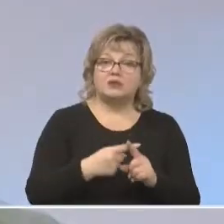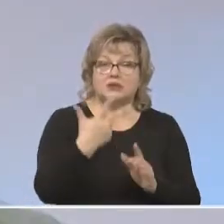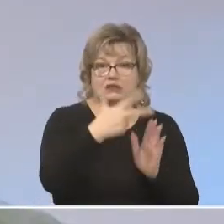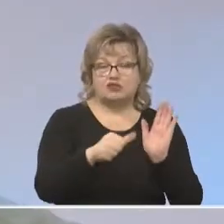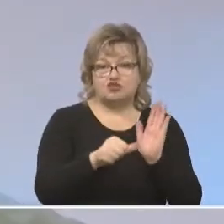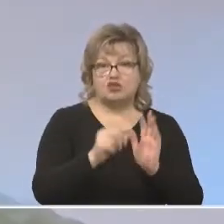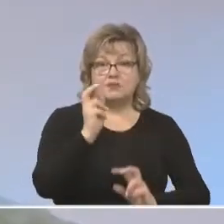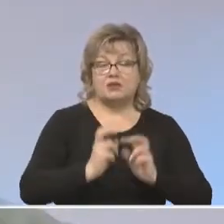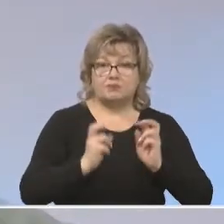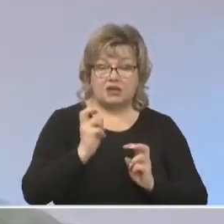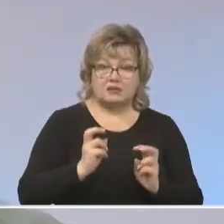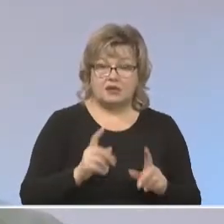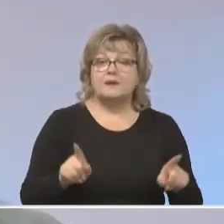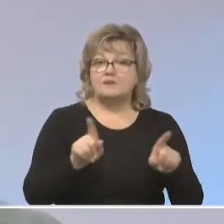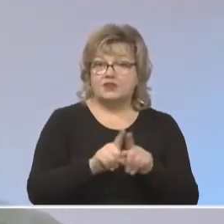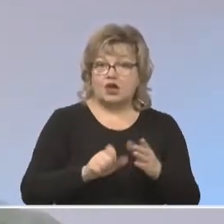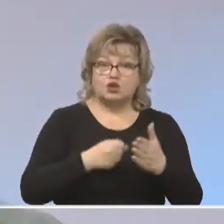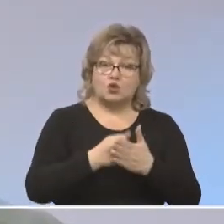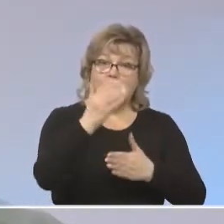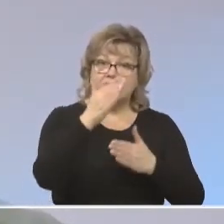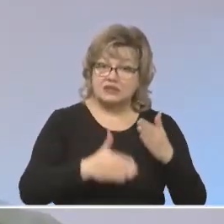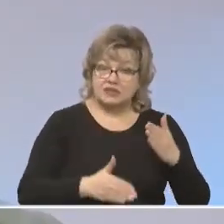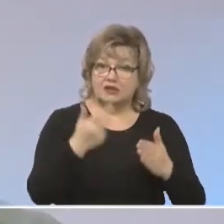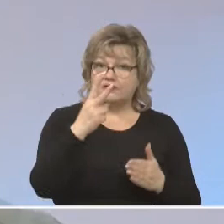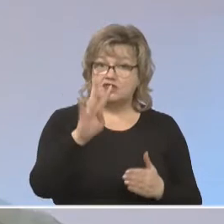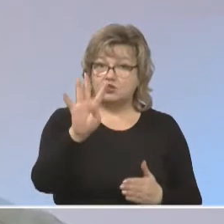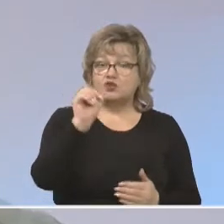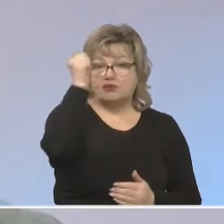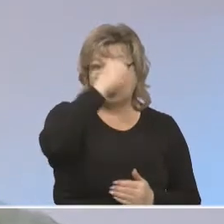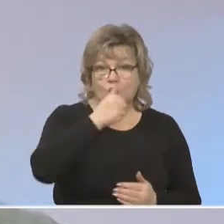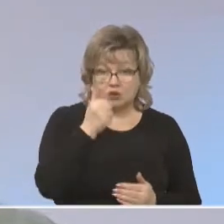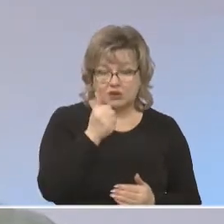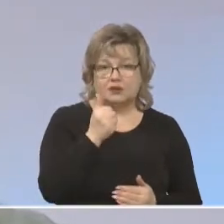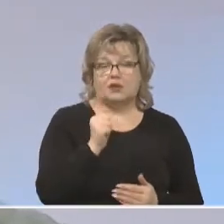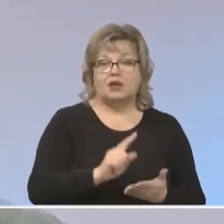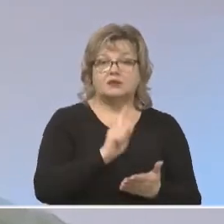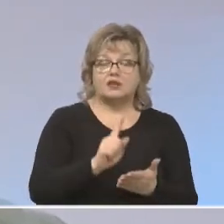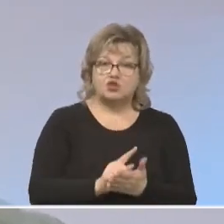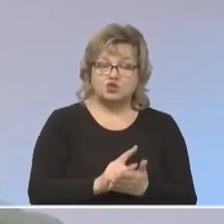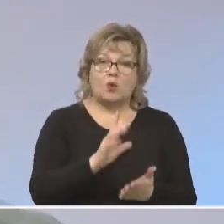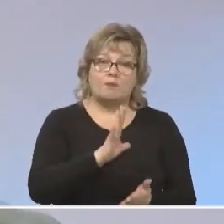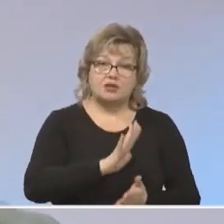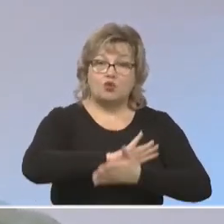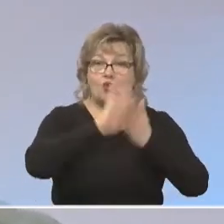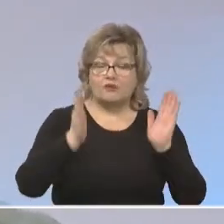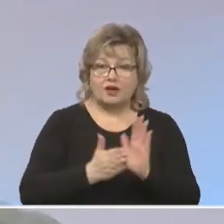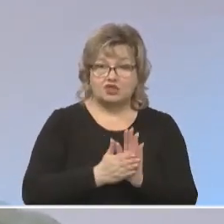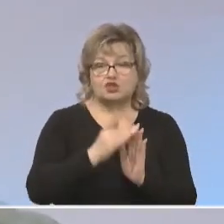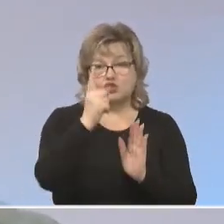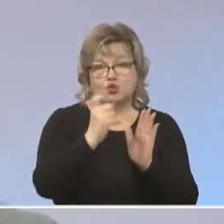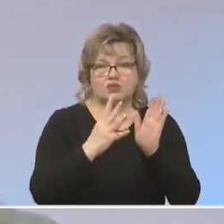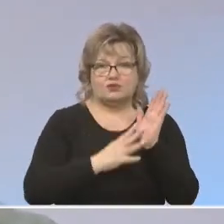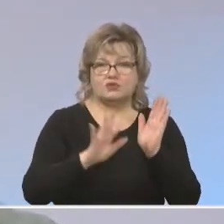36 предприятий. И так до конца 2024 года должно быть охвачено нацпроектом